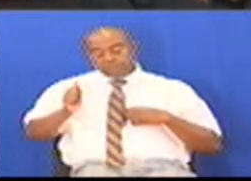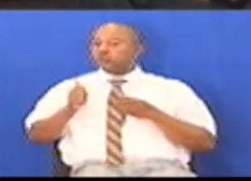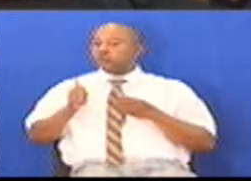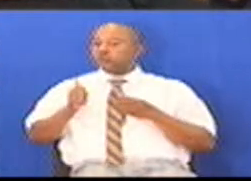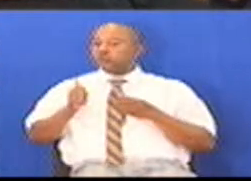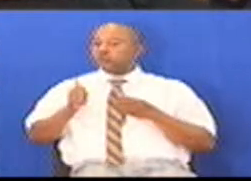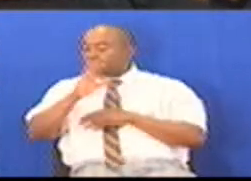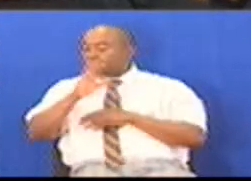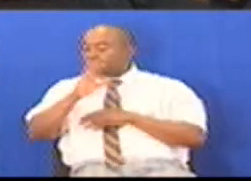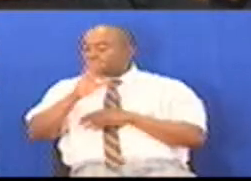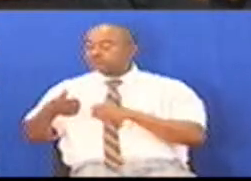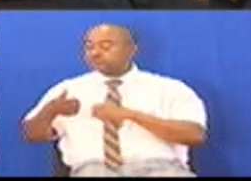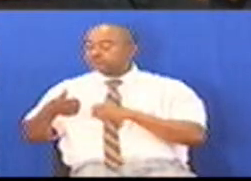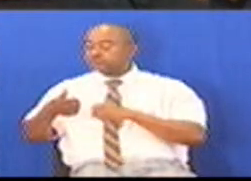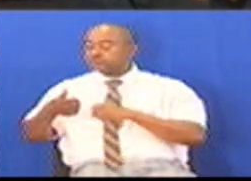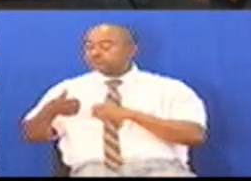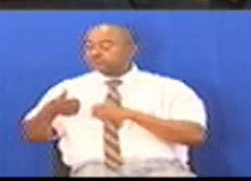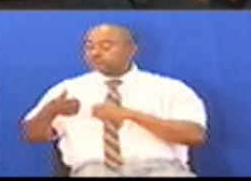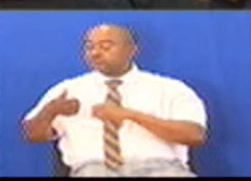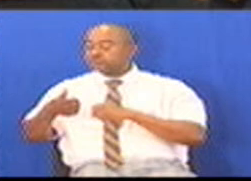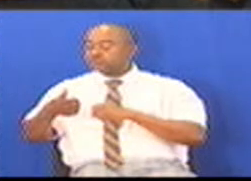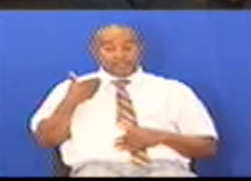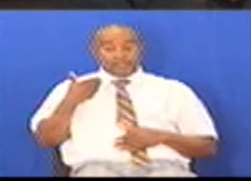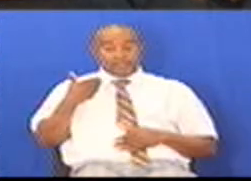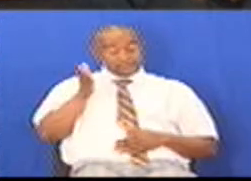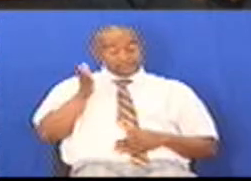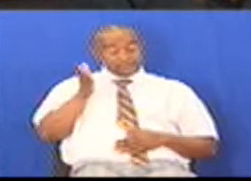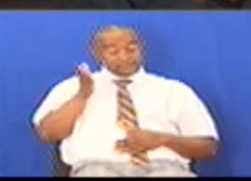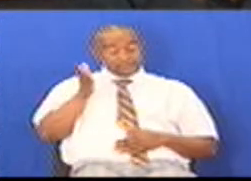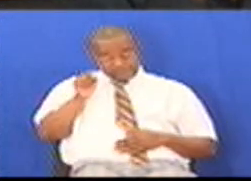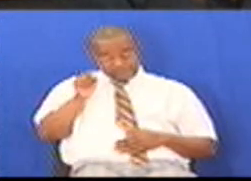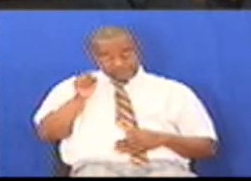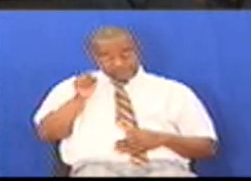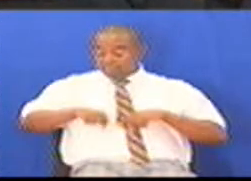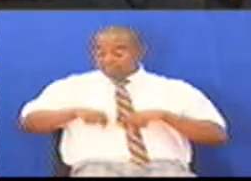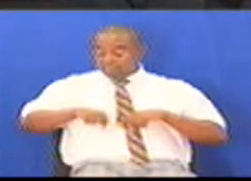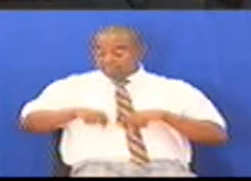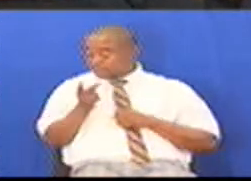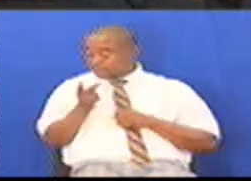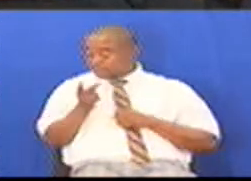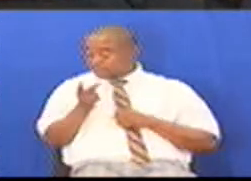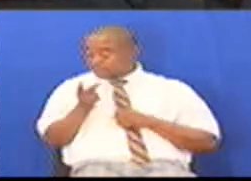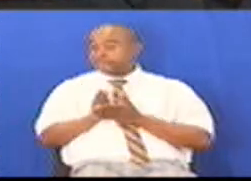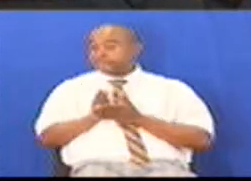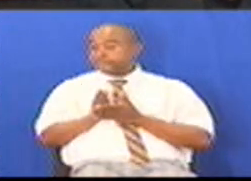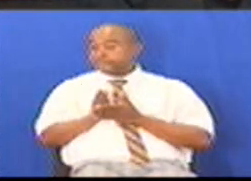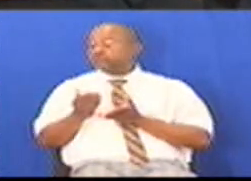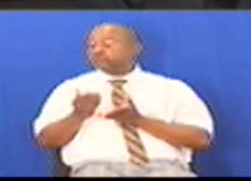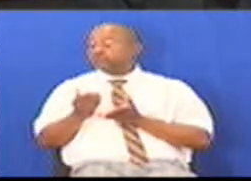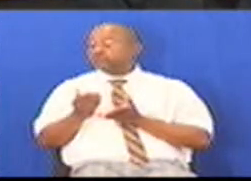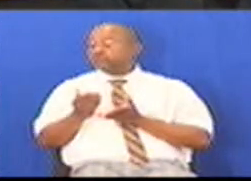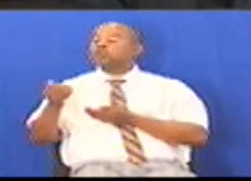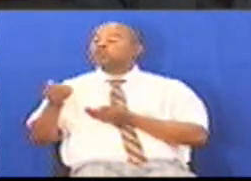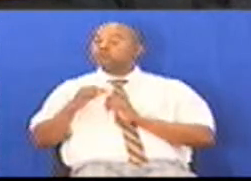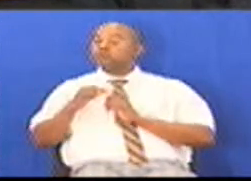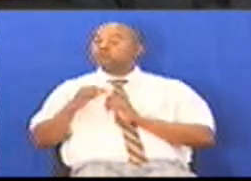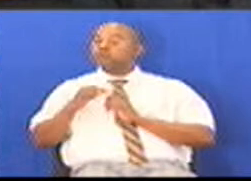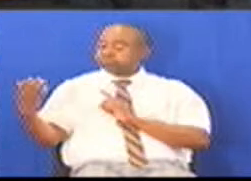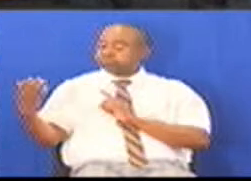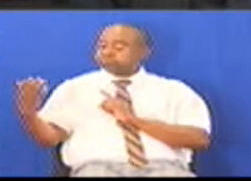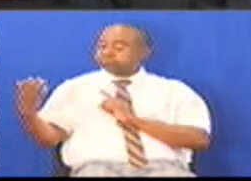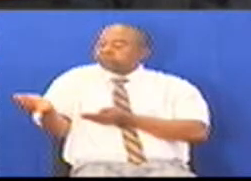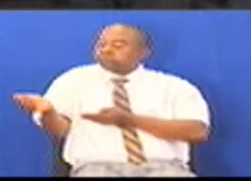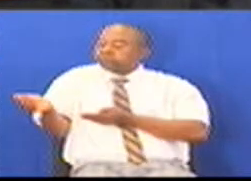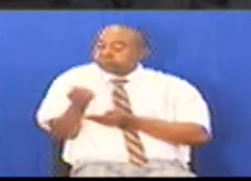haijaweza kufafanua hata hivyo nia hasa ya uamuzi huo, kwa sababu mamlaka hizi zimekuwa na ufanisi mkubwa katika ukusanyaji wa mapato yake na utekelezaji wa